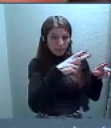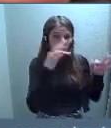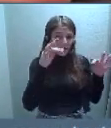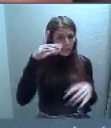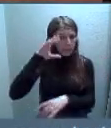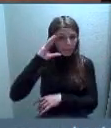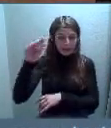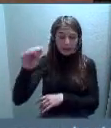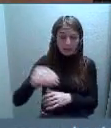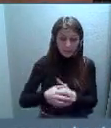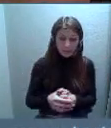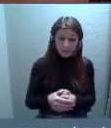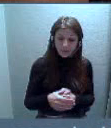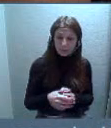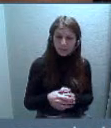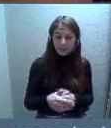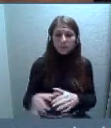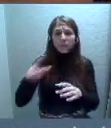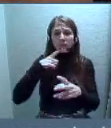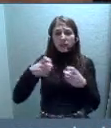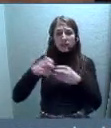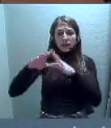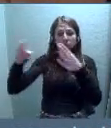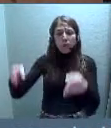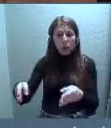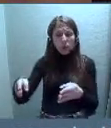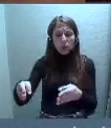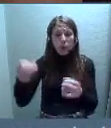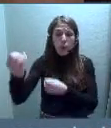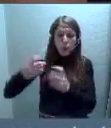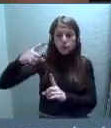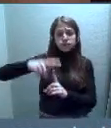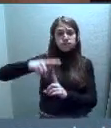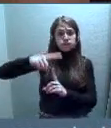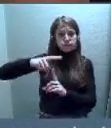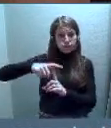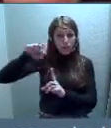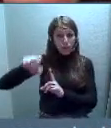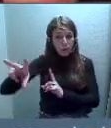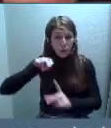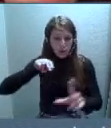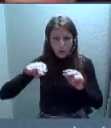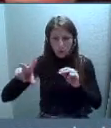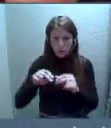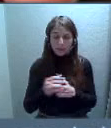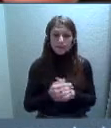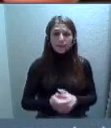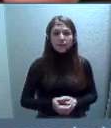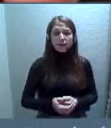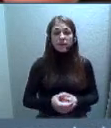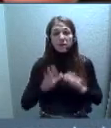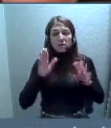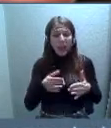monter et il est accessible avec une borne sonore, avec une boucle magnétique et puis il permet à tout à chacun de pouvoir accéder à un endroit, même temporaire,